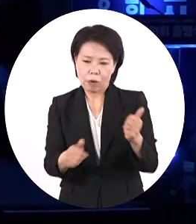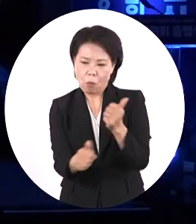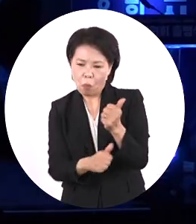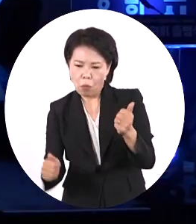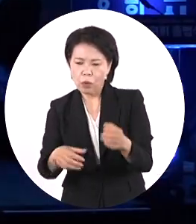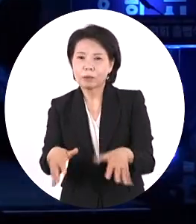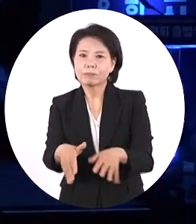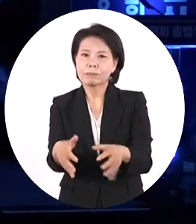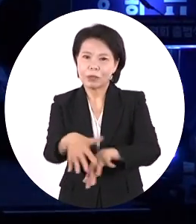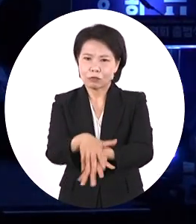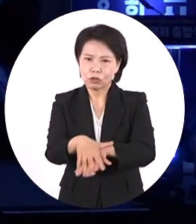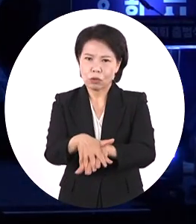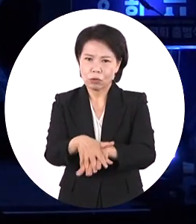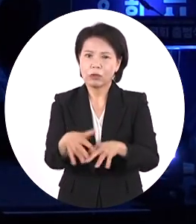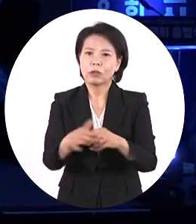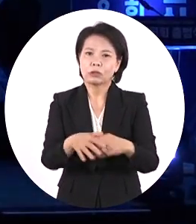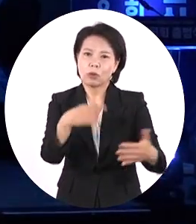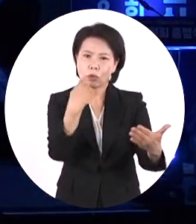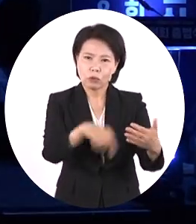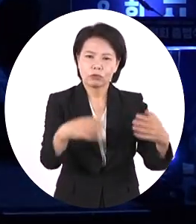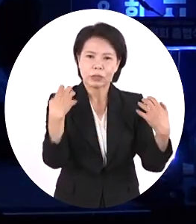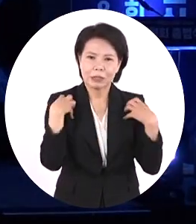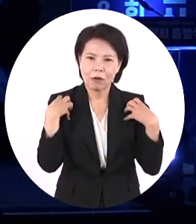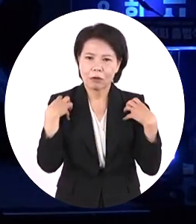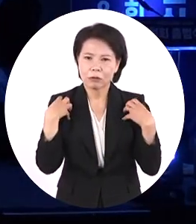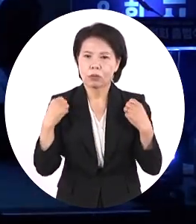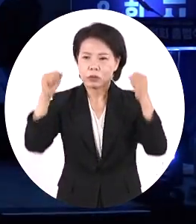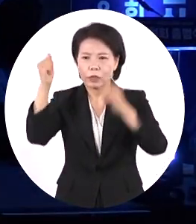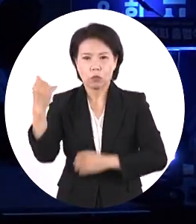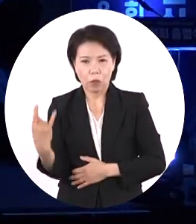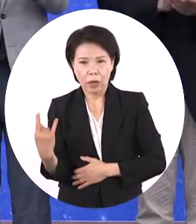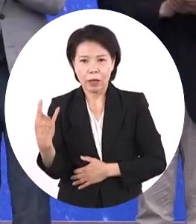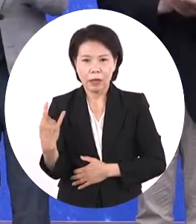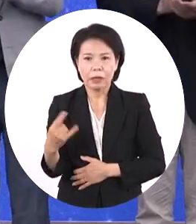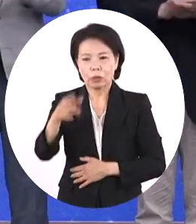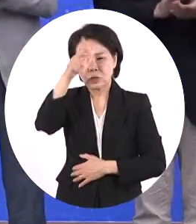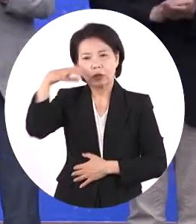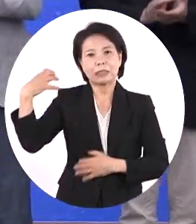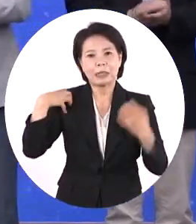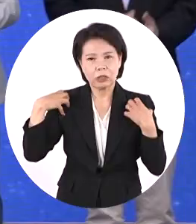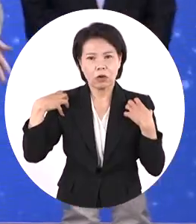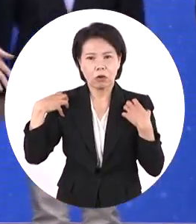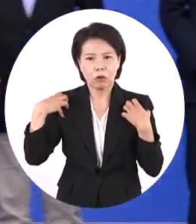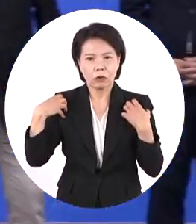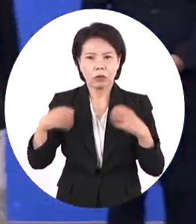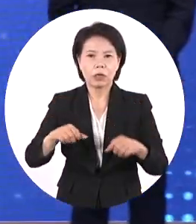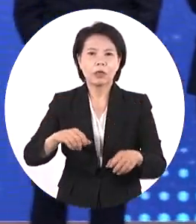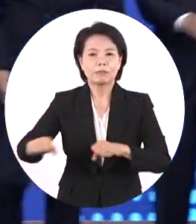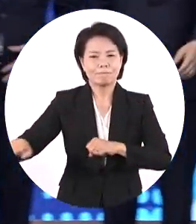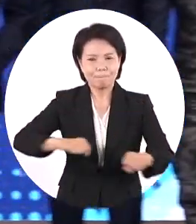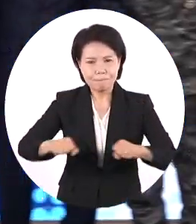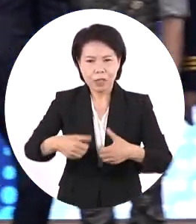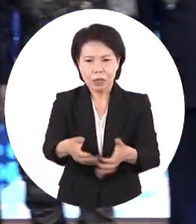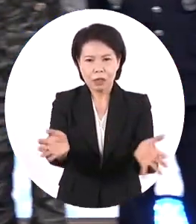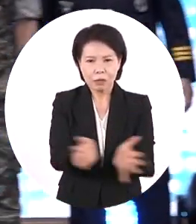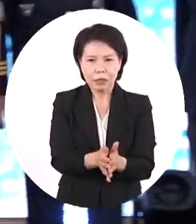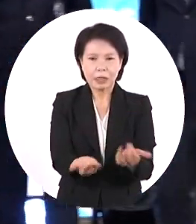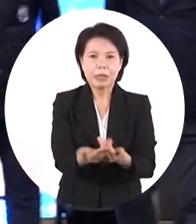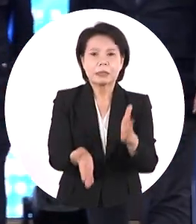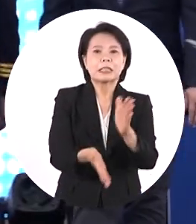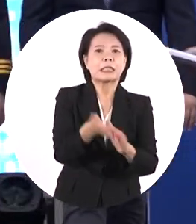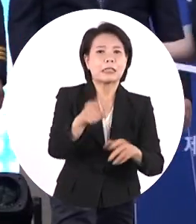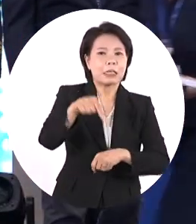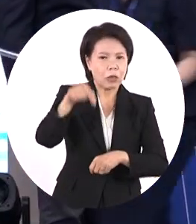구성했는데요. 조직위는도 교육청, 체육회, 경찰청 등으로 이뤄진 집행위원회와